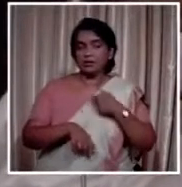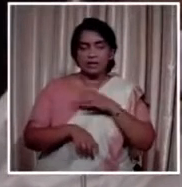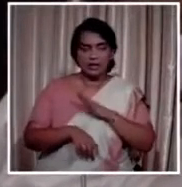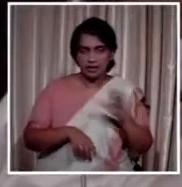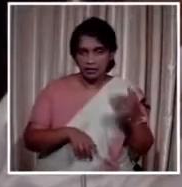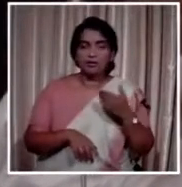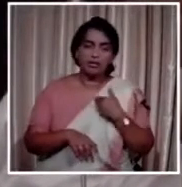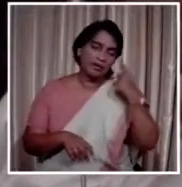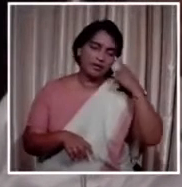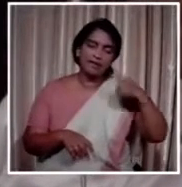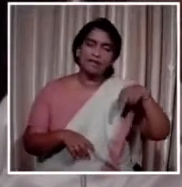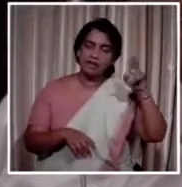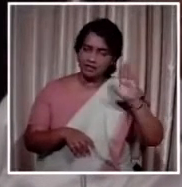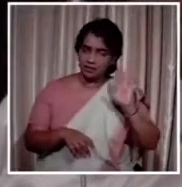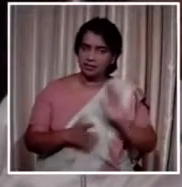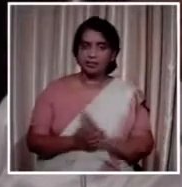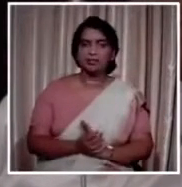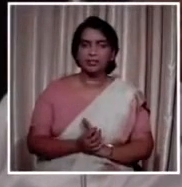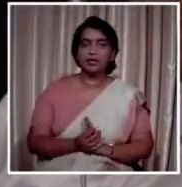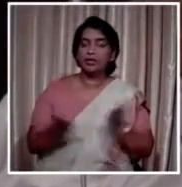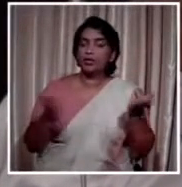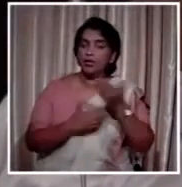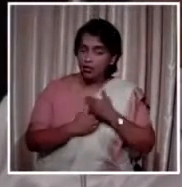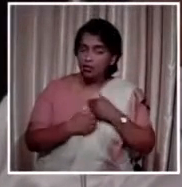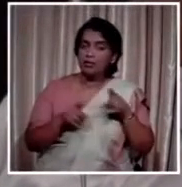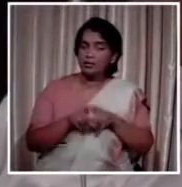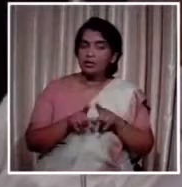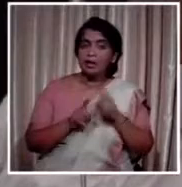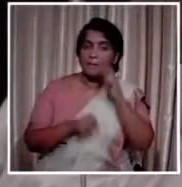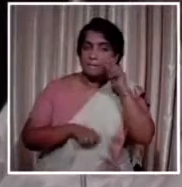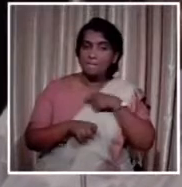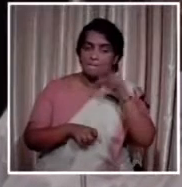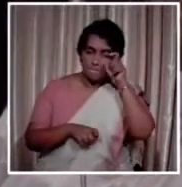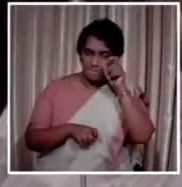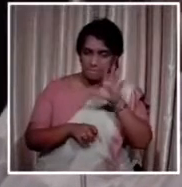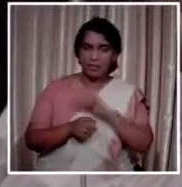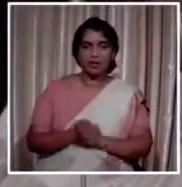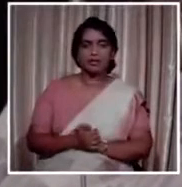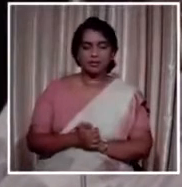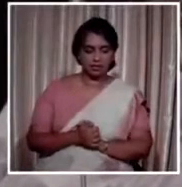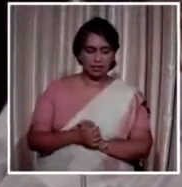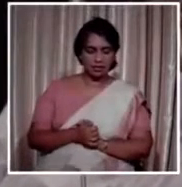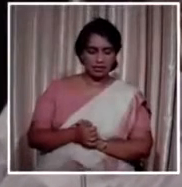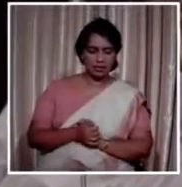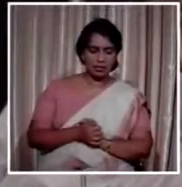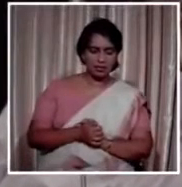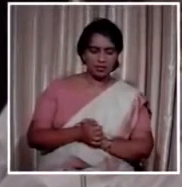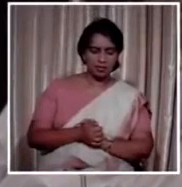இவ்வாறான நெருக்கடிகள் மீண்டும் ஏற்படாதவாறு உறுதியான அடித்தளத்தை அமைப்பதும் குறித்து நாம் அதிகம் சிந்திக்க